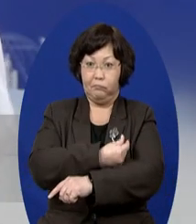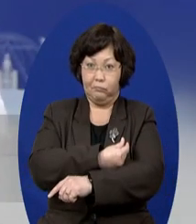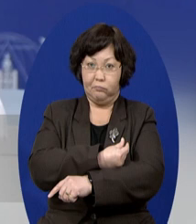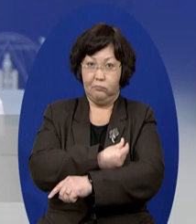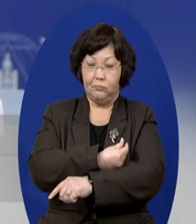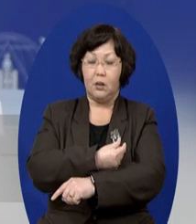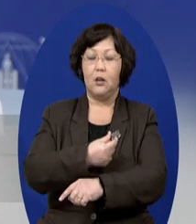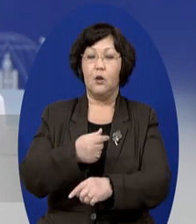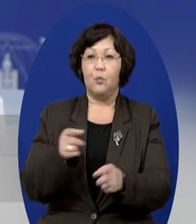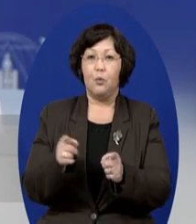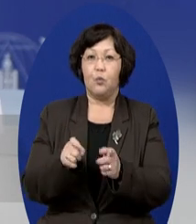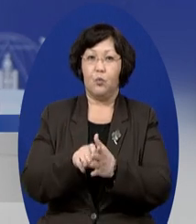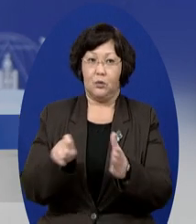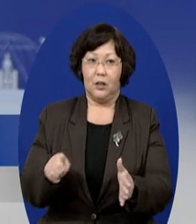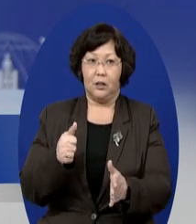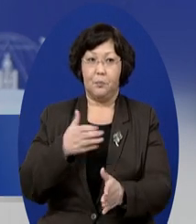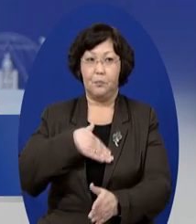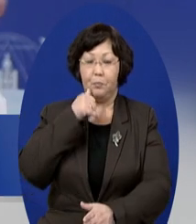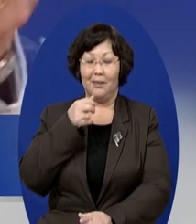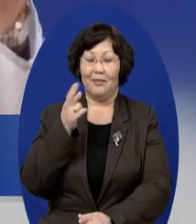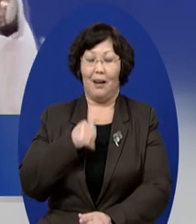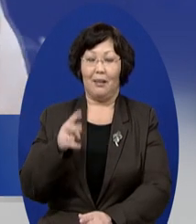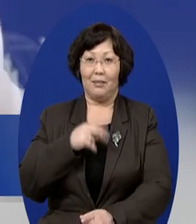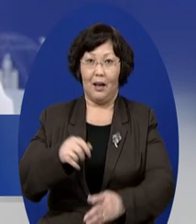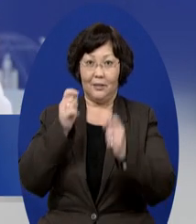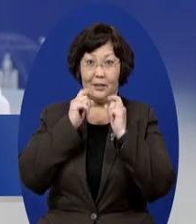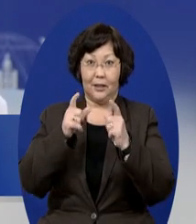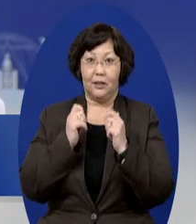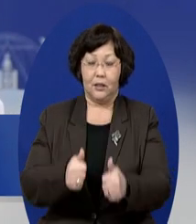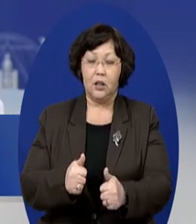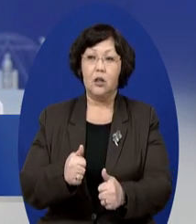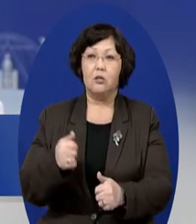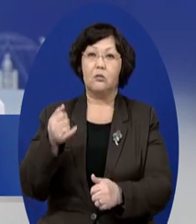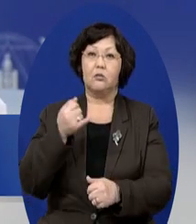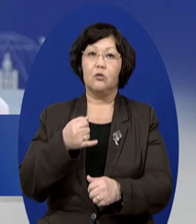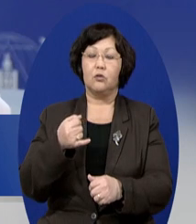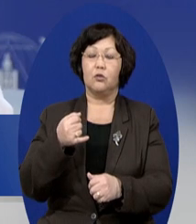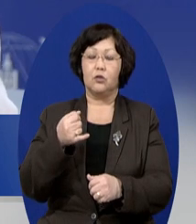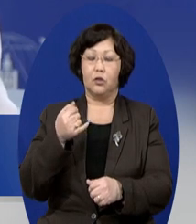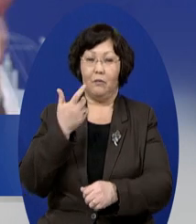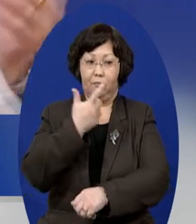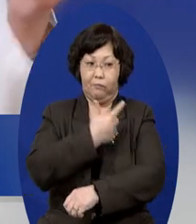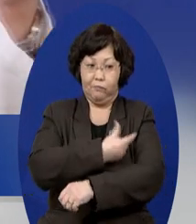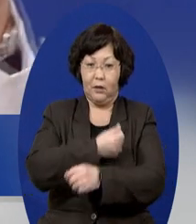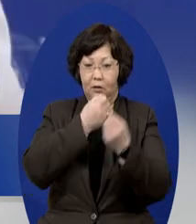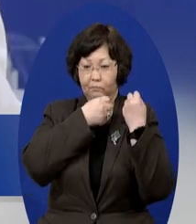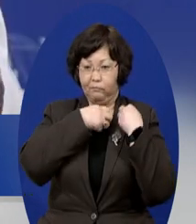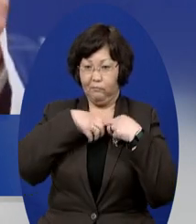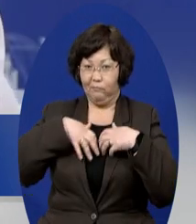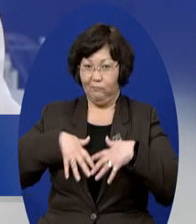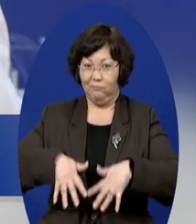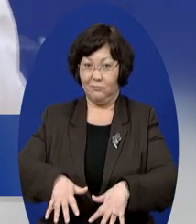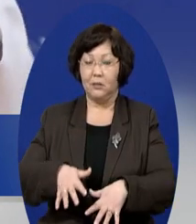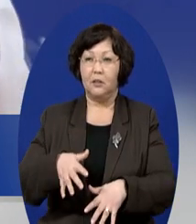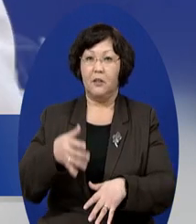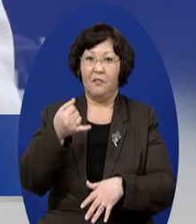богино хугацаа нь. Өөрөөр хэлбэл хүний дархлаа тохиолцооны онцлог нь энэ тухайн халдвар үүсгчийн эсрэг үүссэн нэмэлт тун халдварын нөлөөгөөр түүний танц